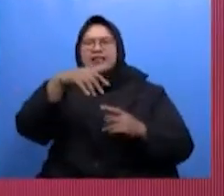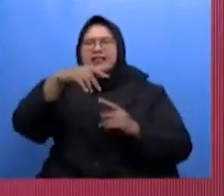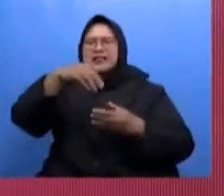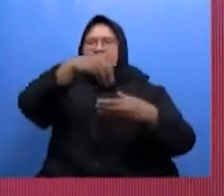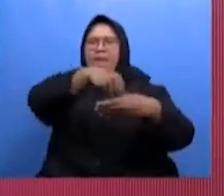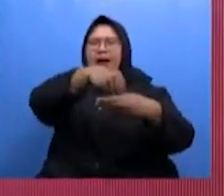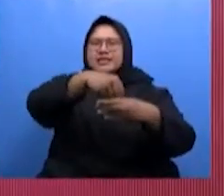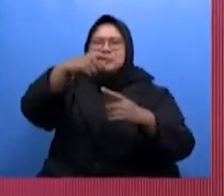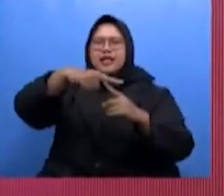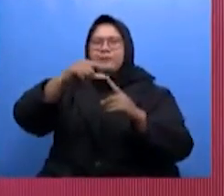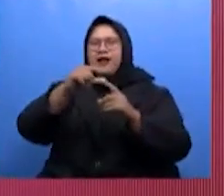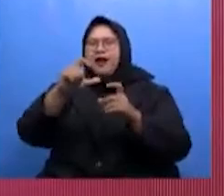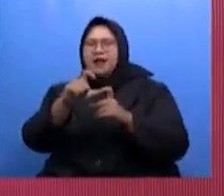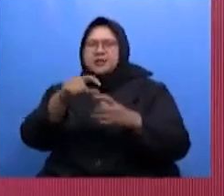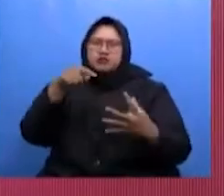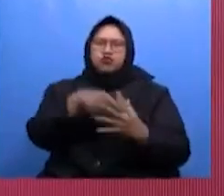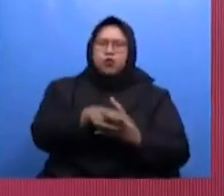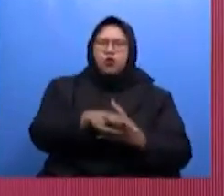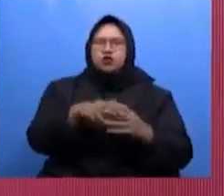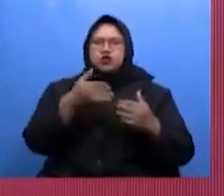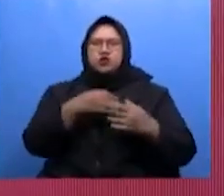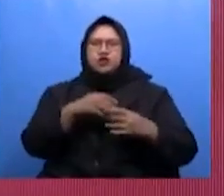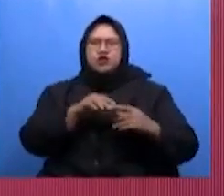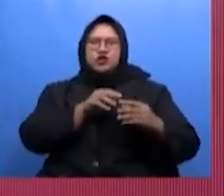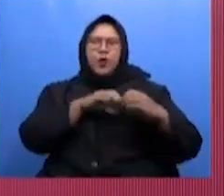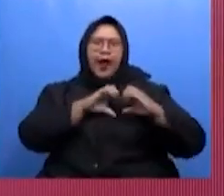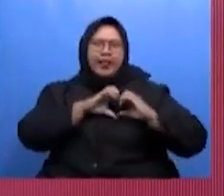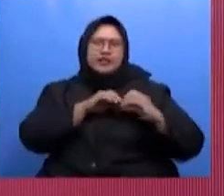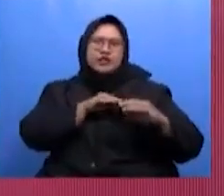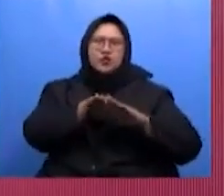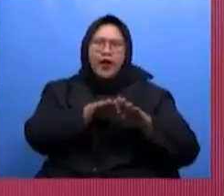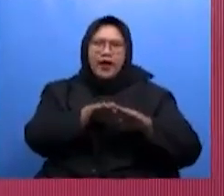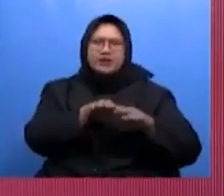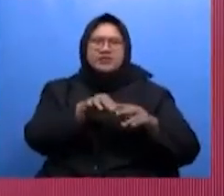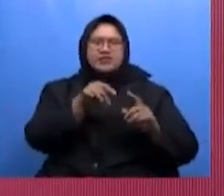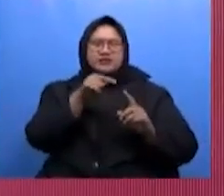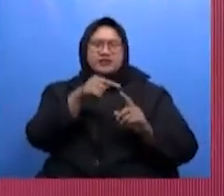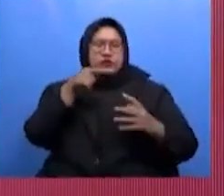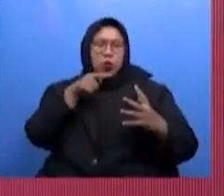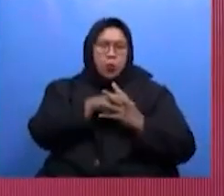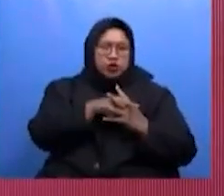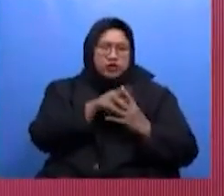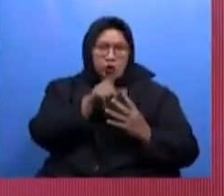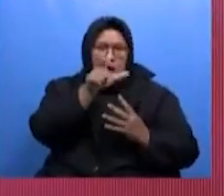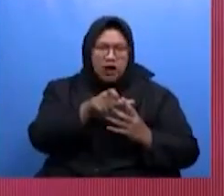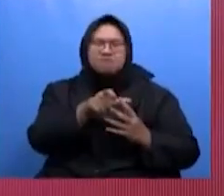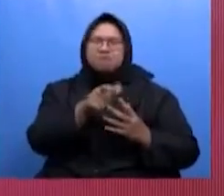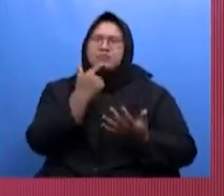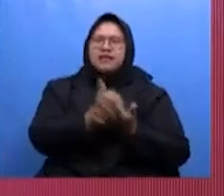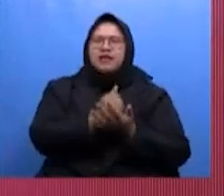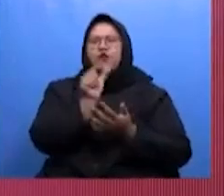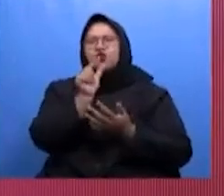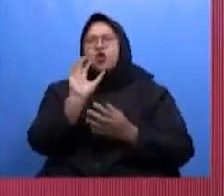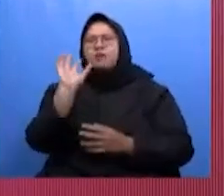dengan hati nuraninya masing-masing satu suara sangat berarti untuk Banten hari